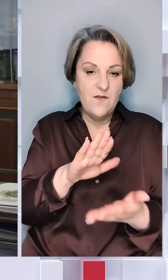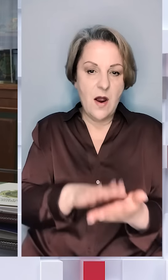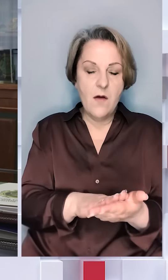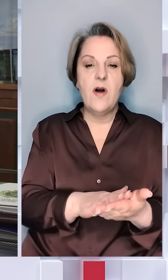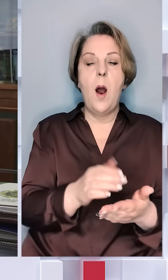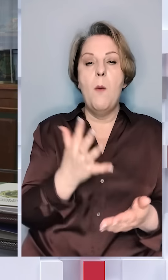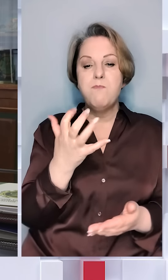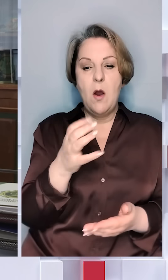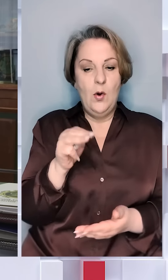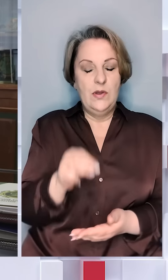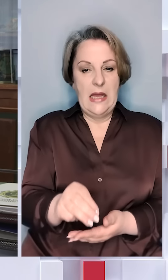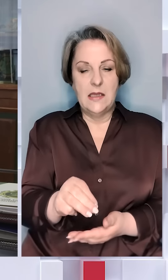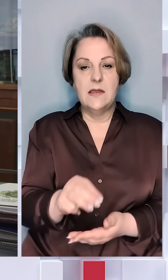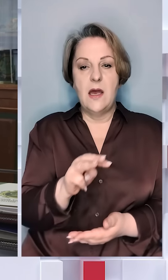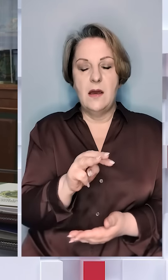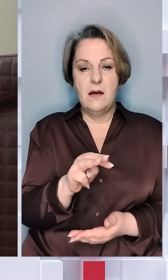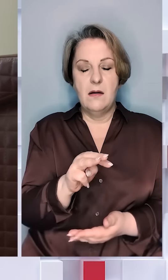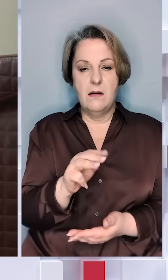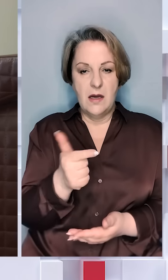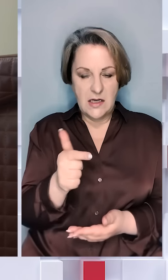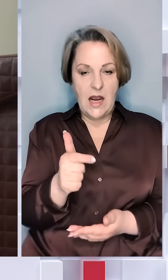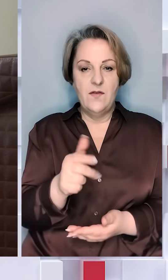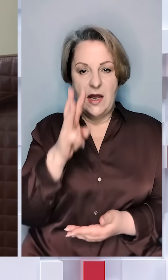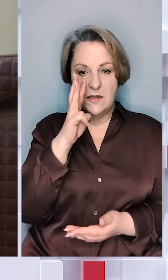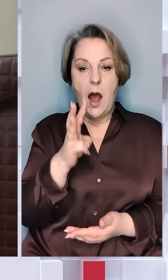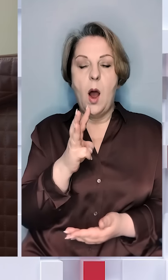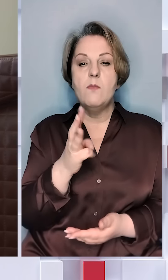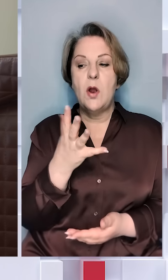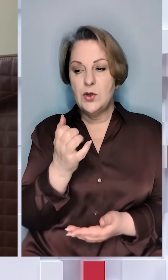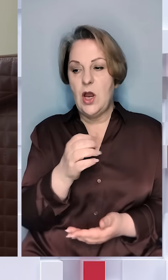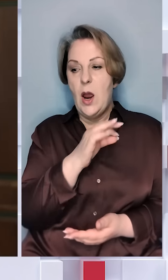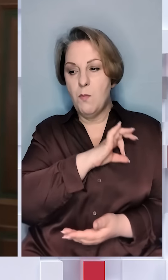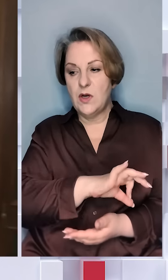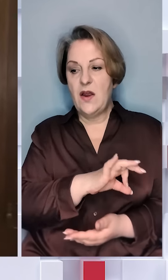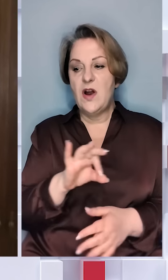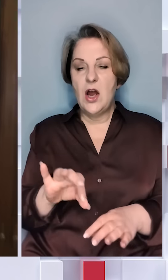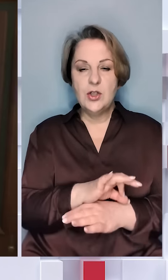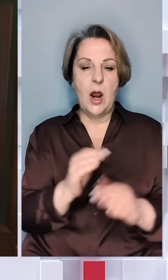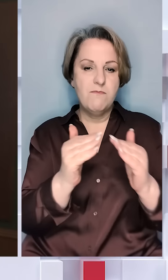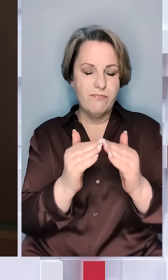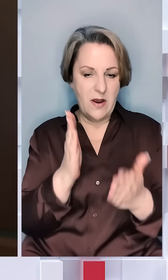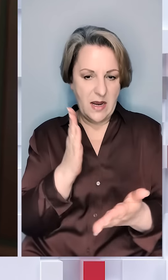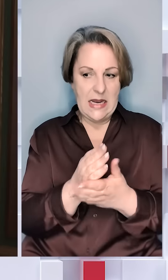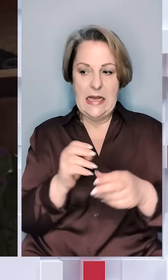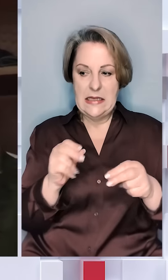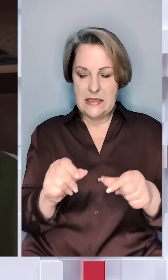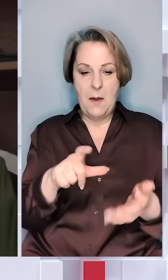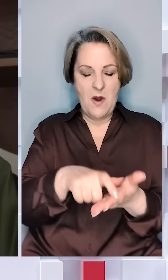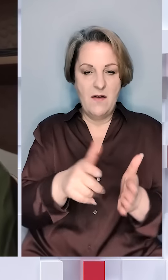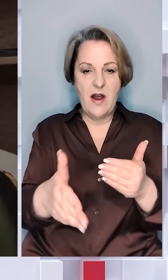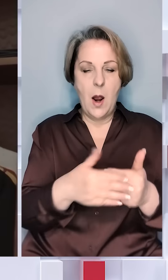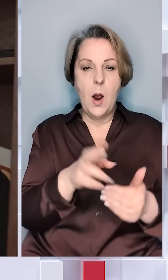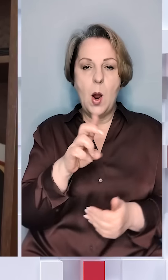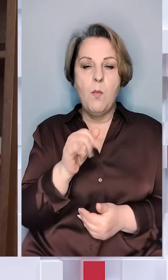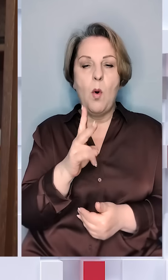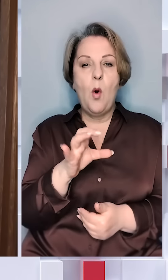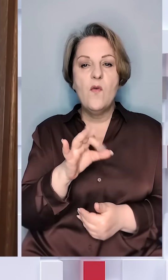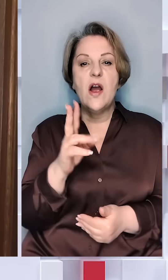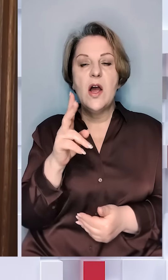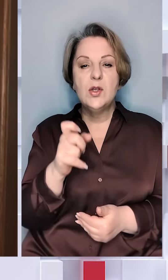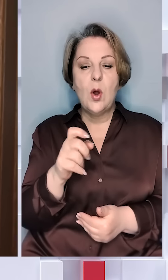понад 500 000 гривень зарплати, майже 1 000 000 гривень прибуток дружини. Знов таки її нерухомість, земельна ділянка біля Буковелю